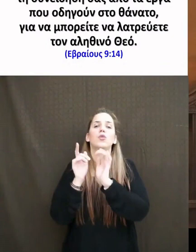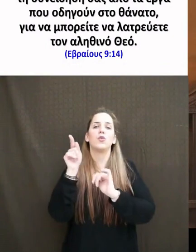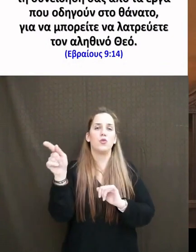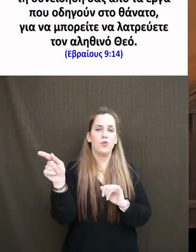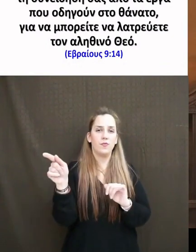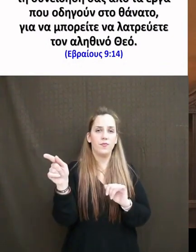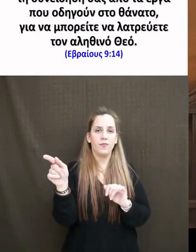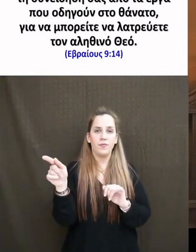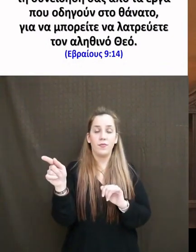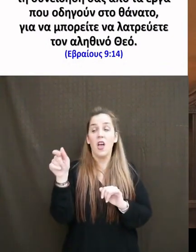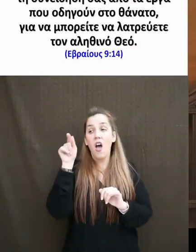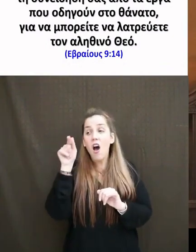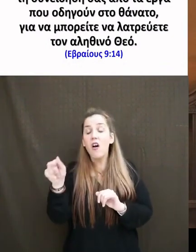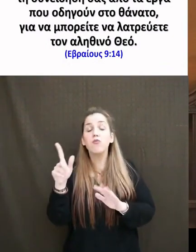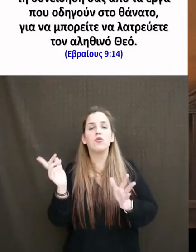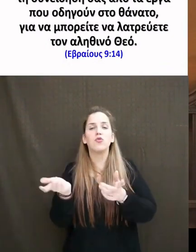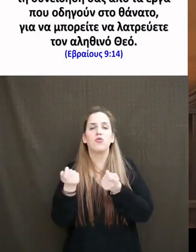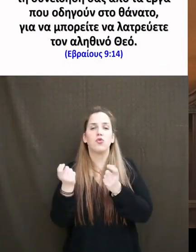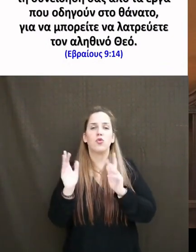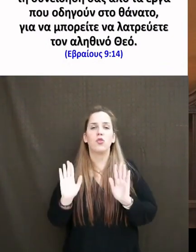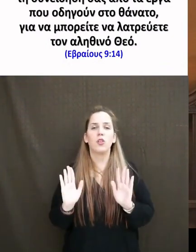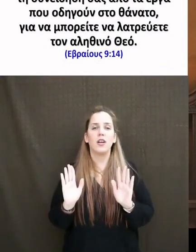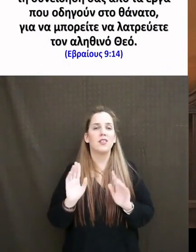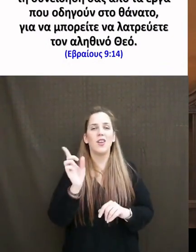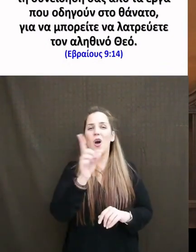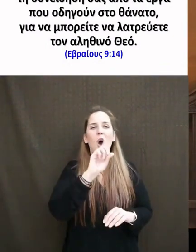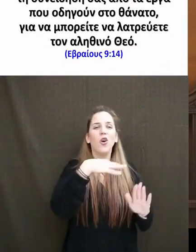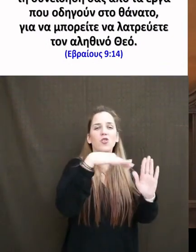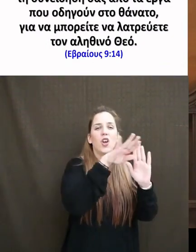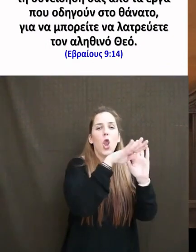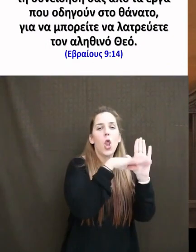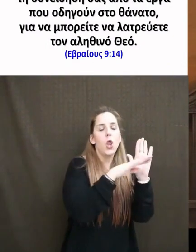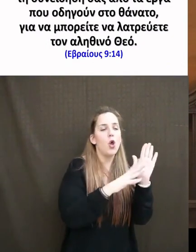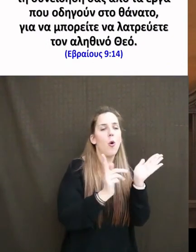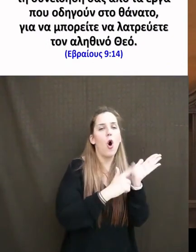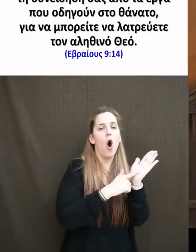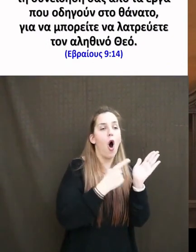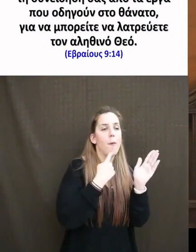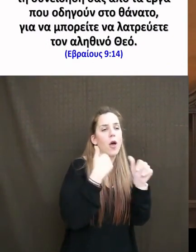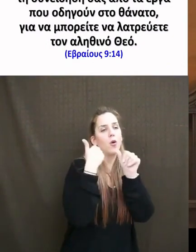θρησκεία. Δεν καθαρίζεται η συνείδησή σου επειδή είσαι τώρα εδώ.